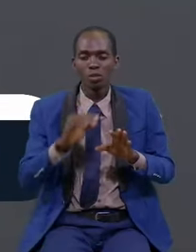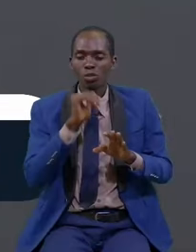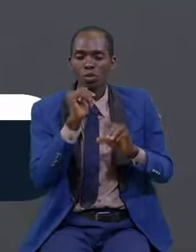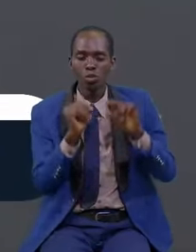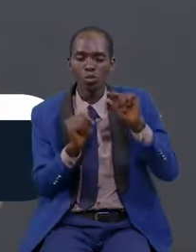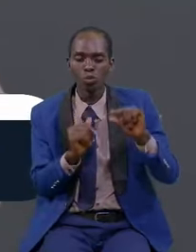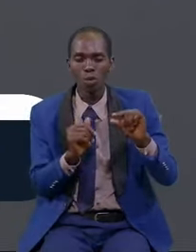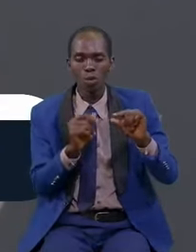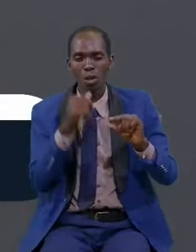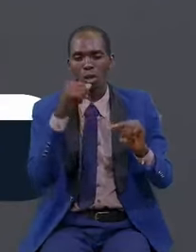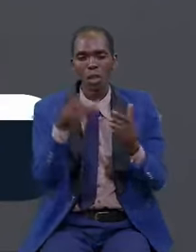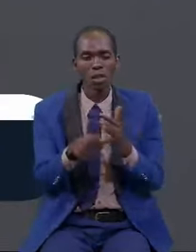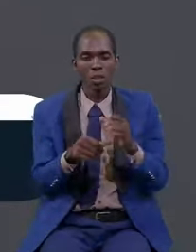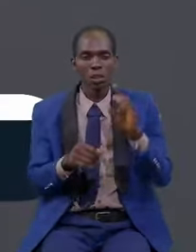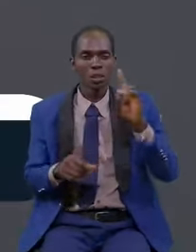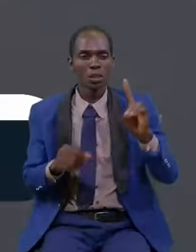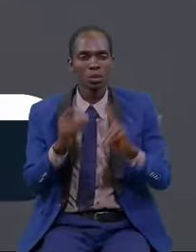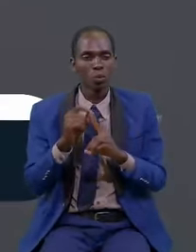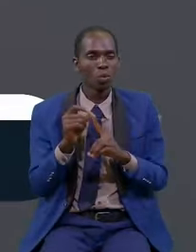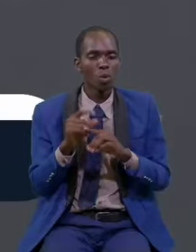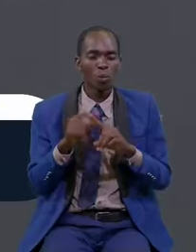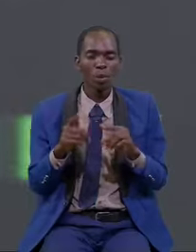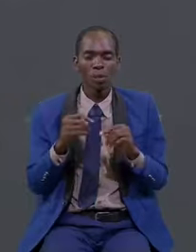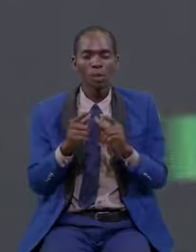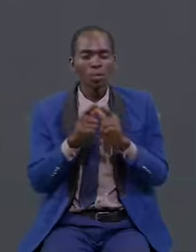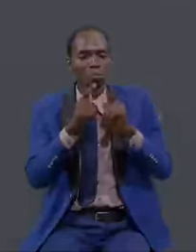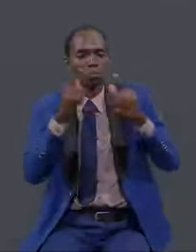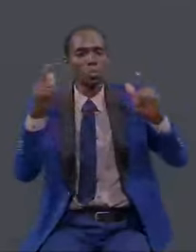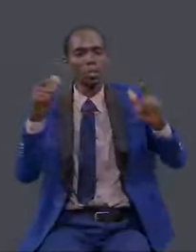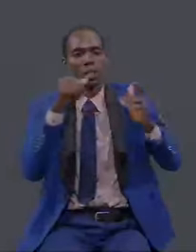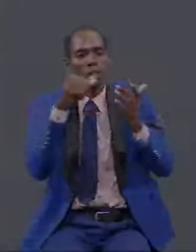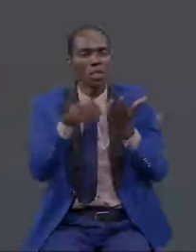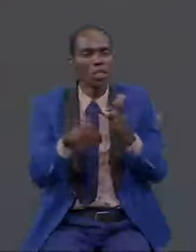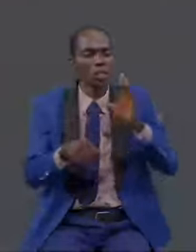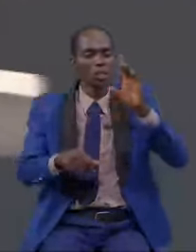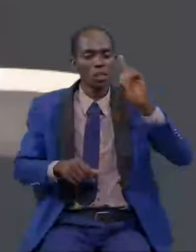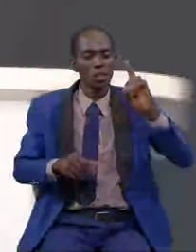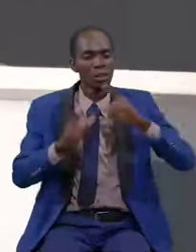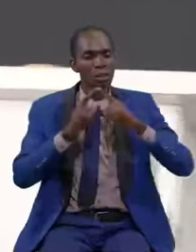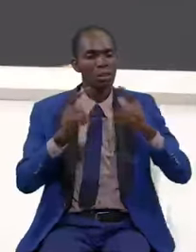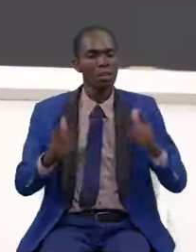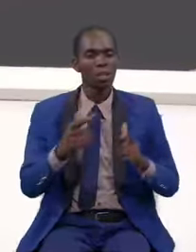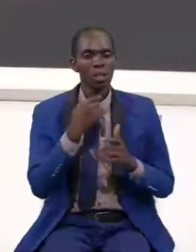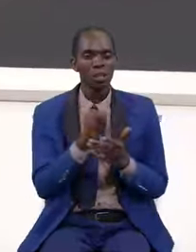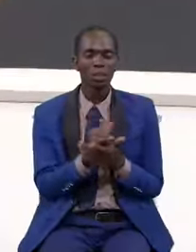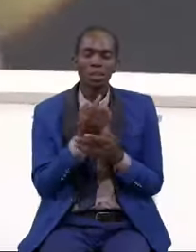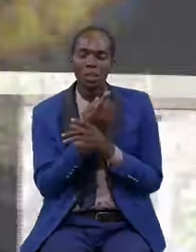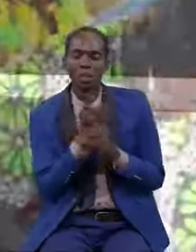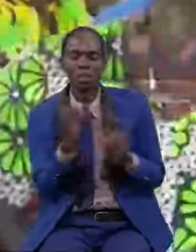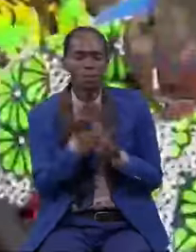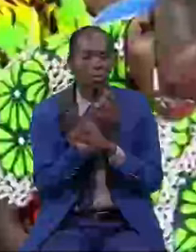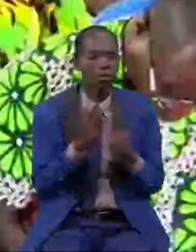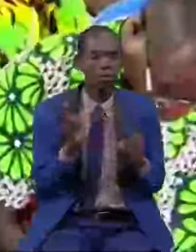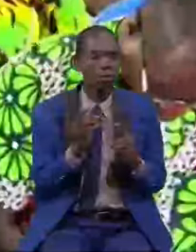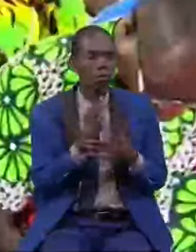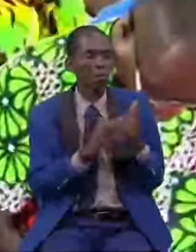libérateur, l'un des hommes ordinaires qui libère les gens qui s'auto-proclament, je suis libérateur.